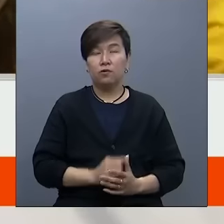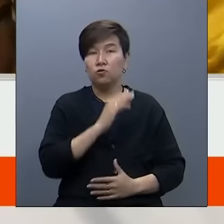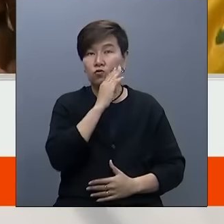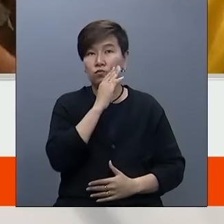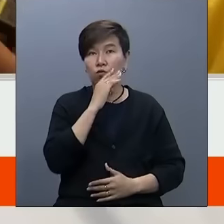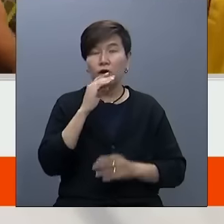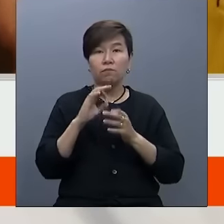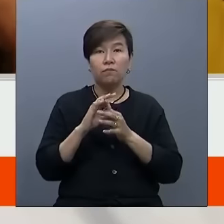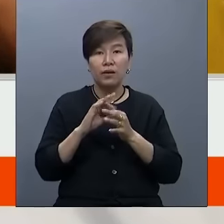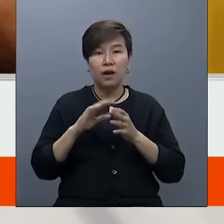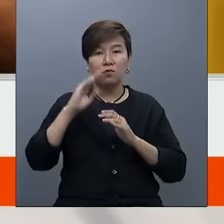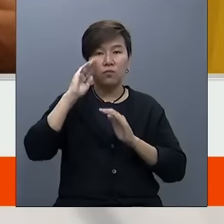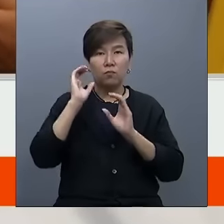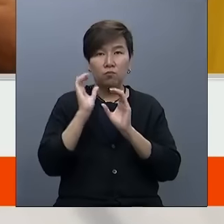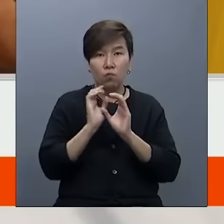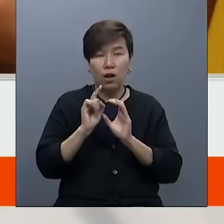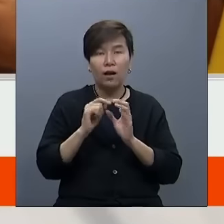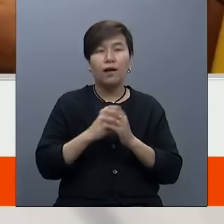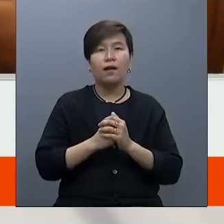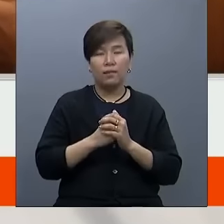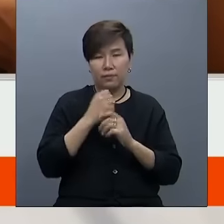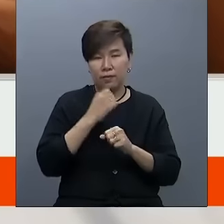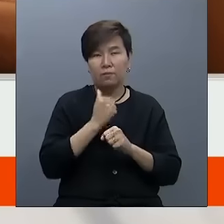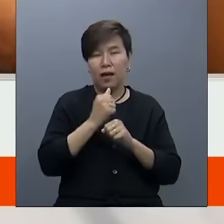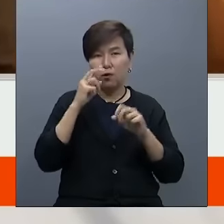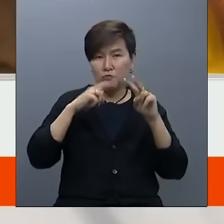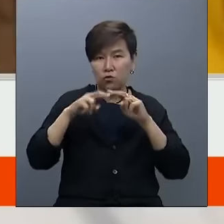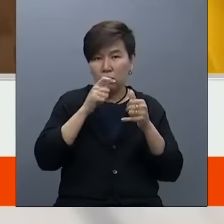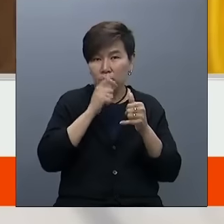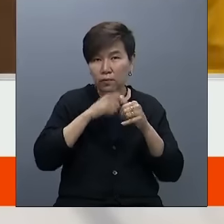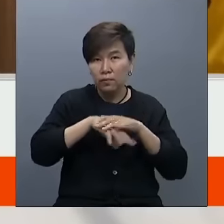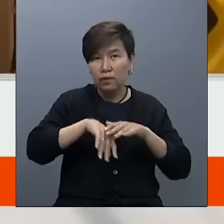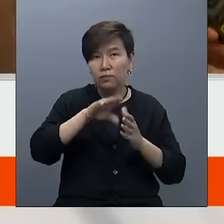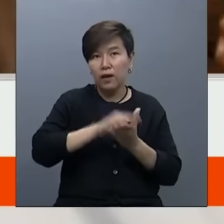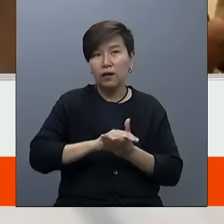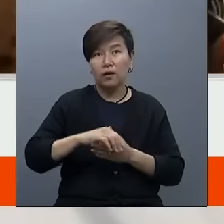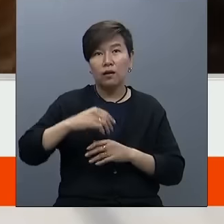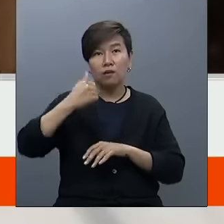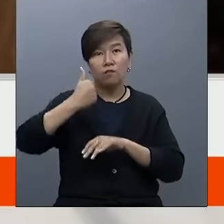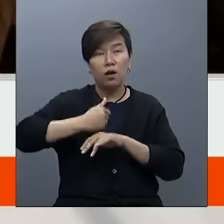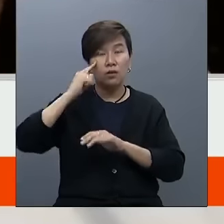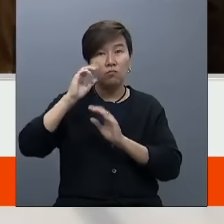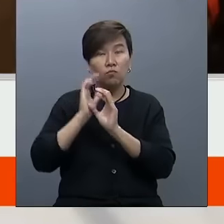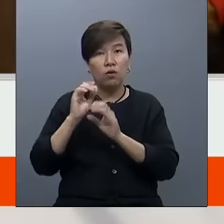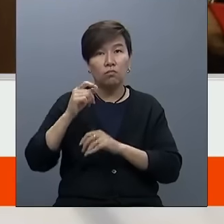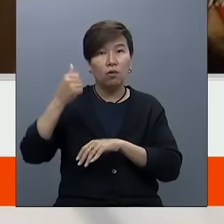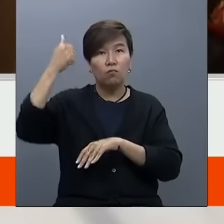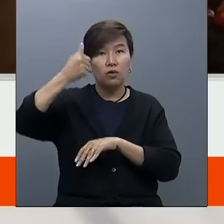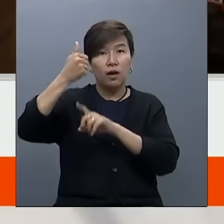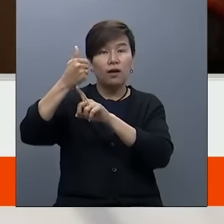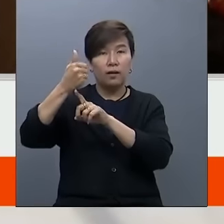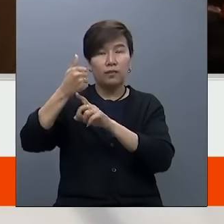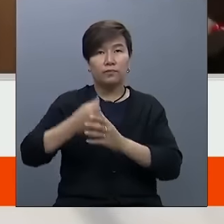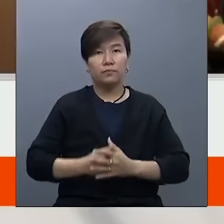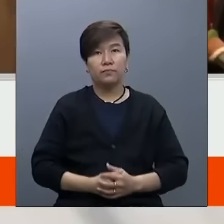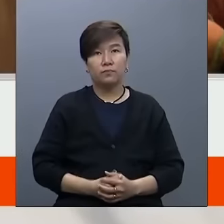อันนี้พนักงานสอบสวนมีอำนาจทำการสอบสวนได้ครับ ค่ะถึงแม้ว่าจะเป็นในตำรวจชั้นผู้ใหญ่อย่างนั้นเหรอคะ ใช่ครับ